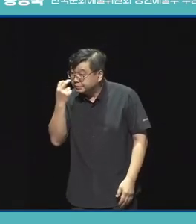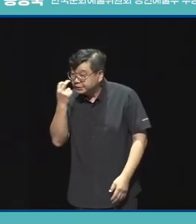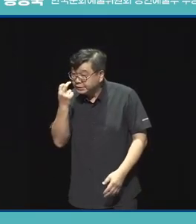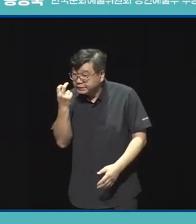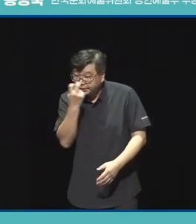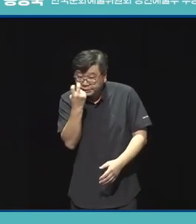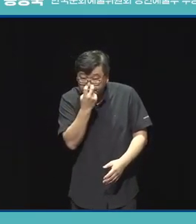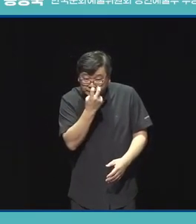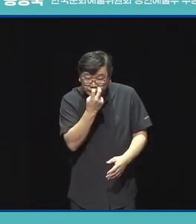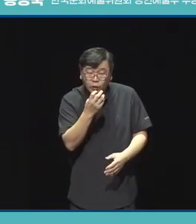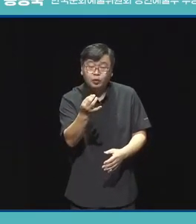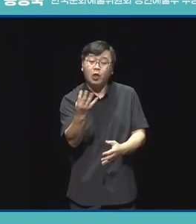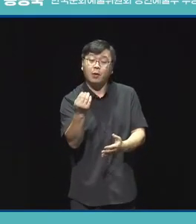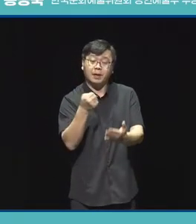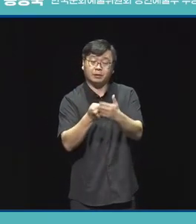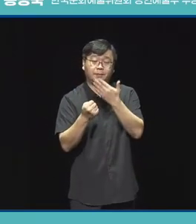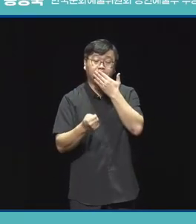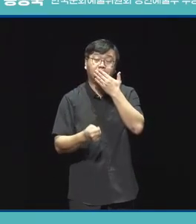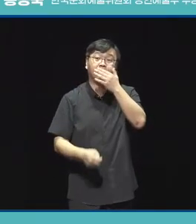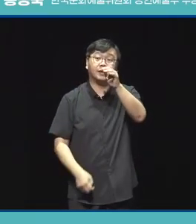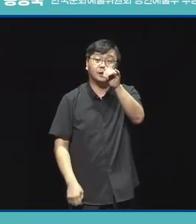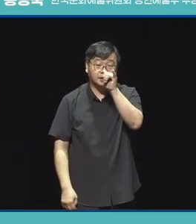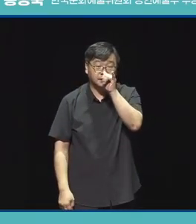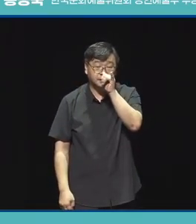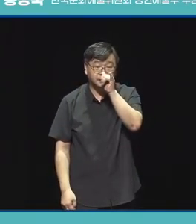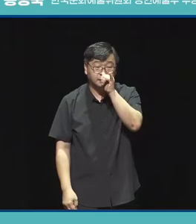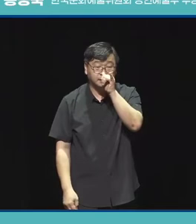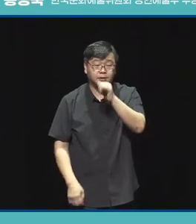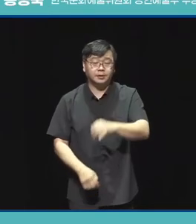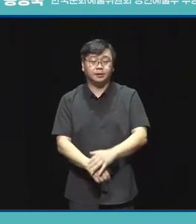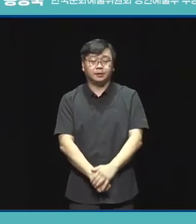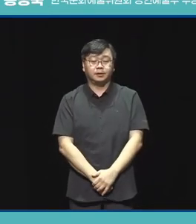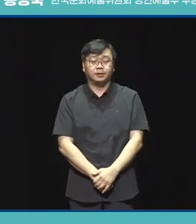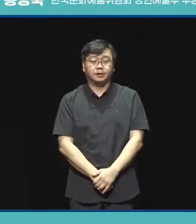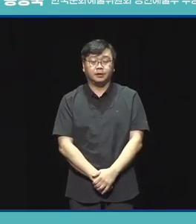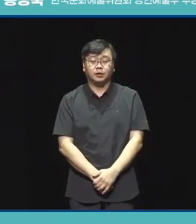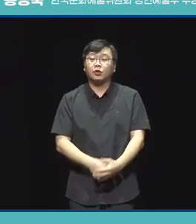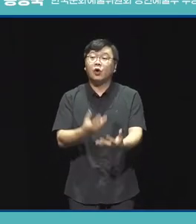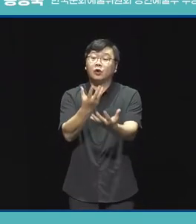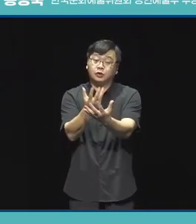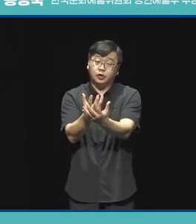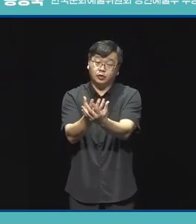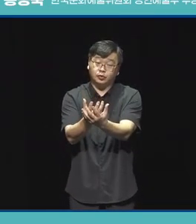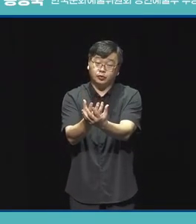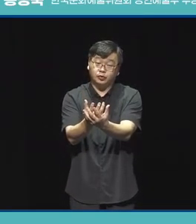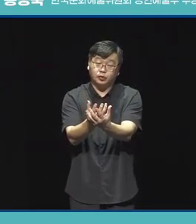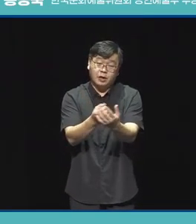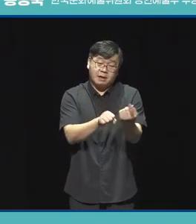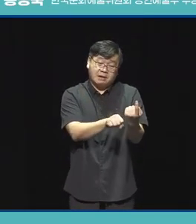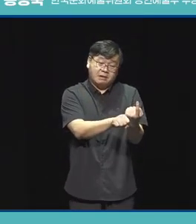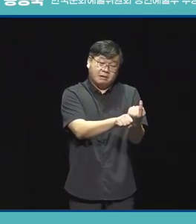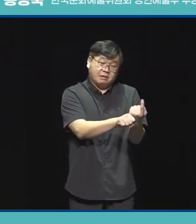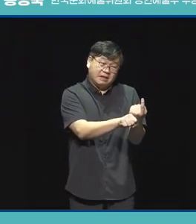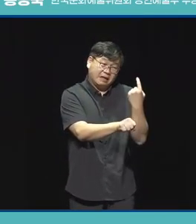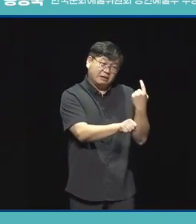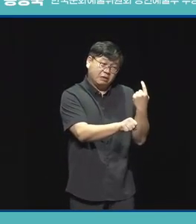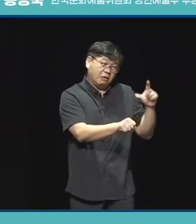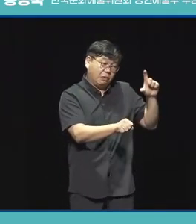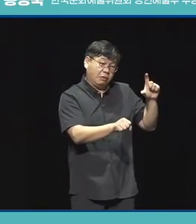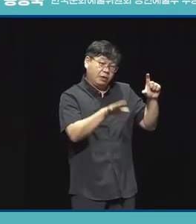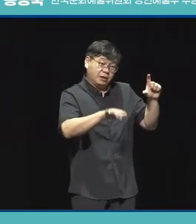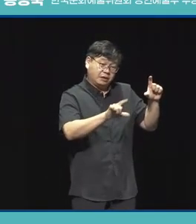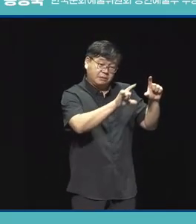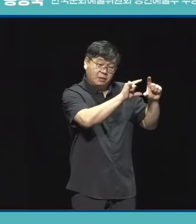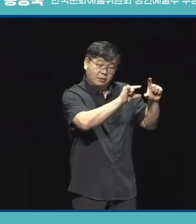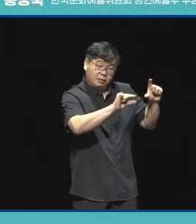최종 지원 규모를 결정합니다 그리고 제출 서류는 전년도보다 상당히 많이 간소화 시켰습니다